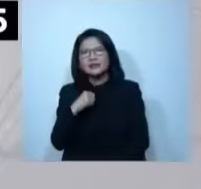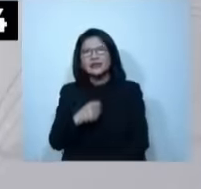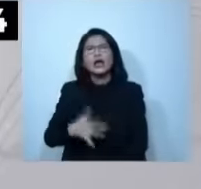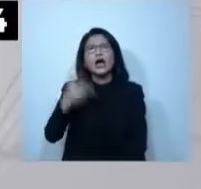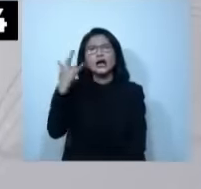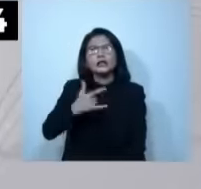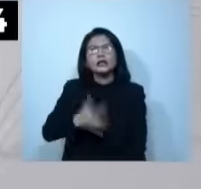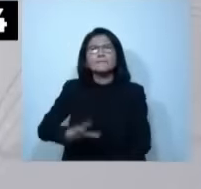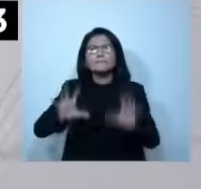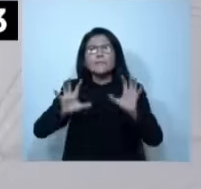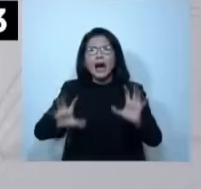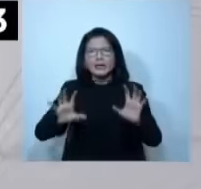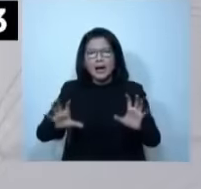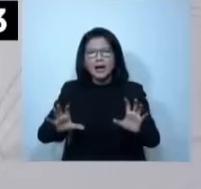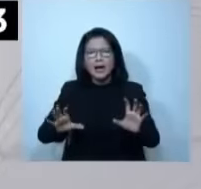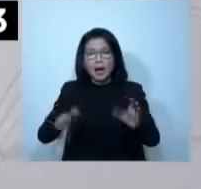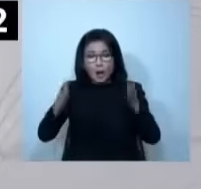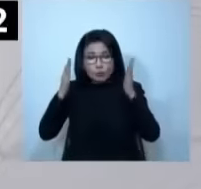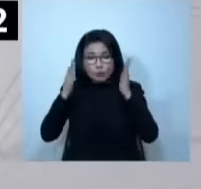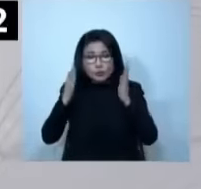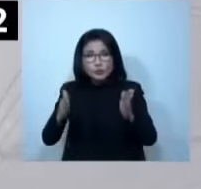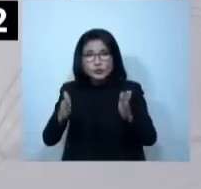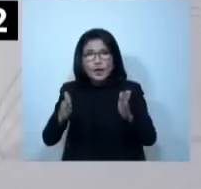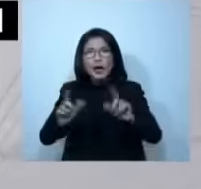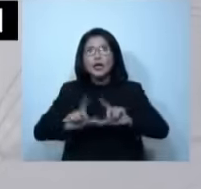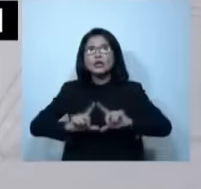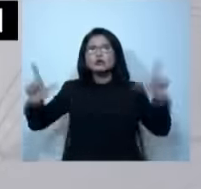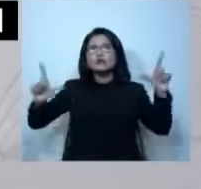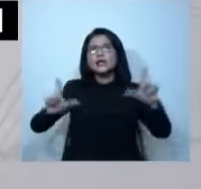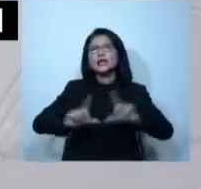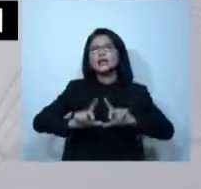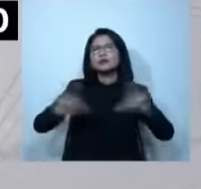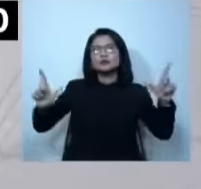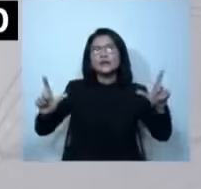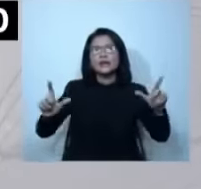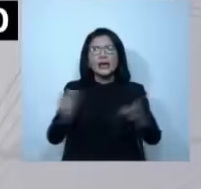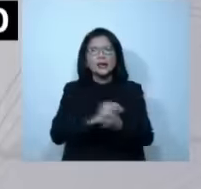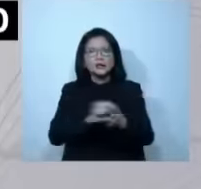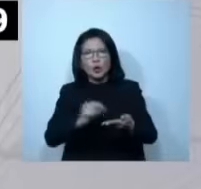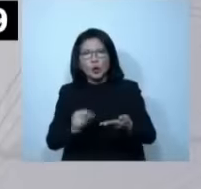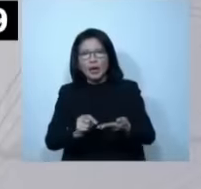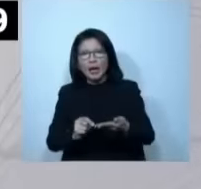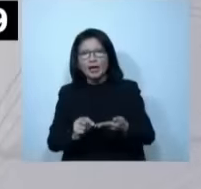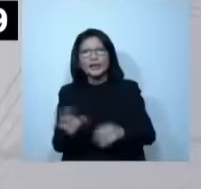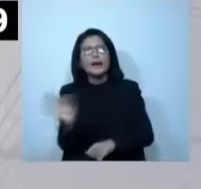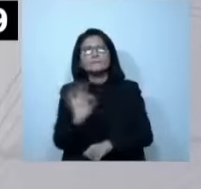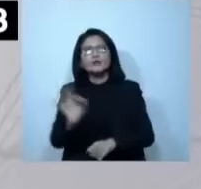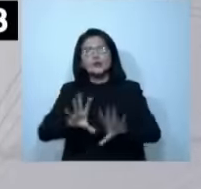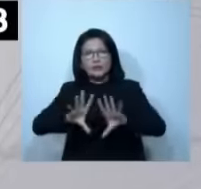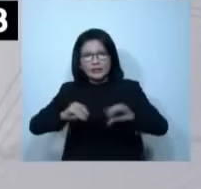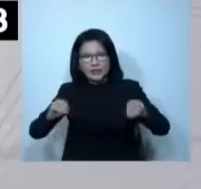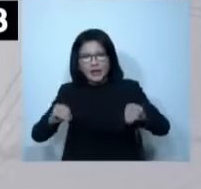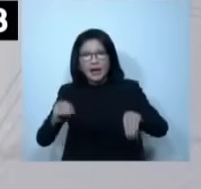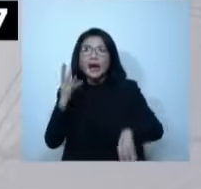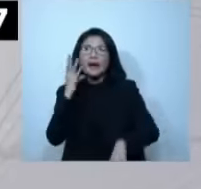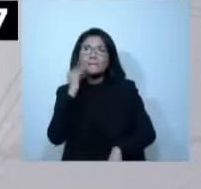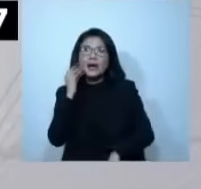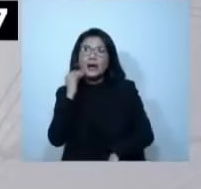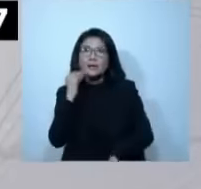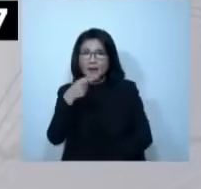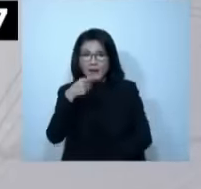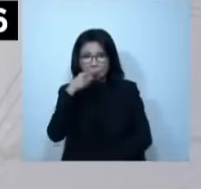masih banyak, terutama lulusan-lulusan sekolah dan sarjana yang belum tertampung. Mungkin pengalaman Bapak bisa